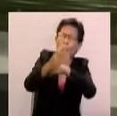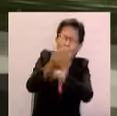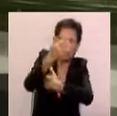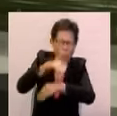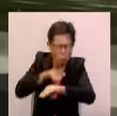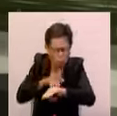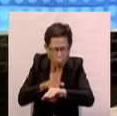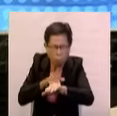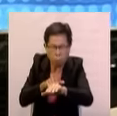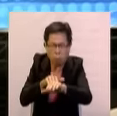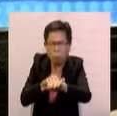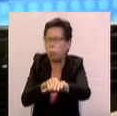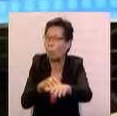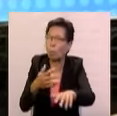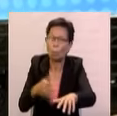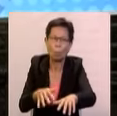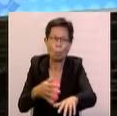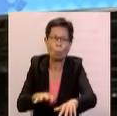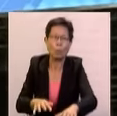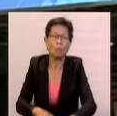pagi.